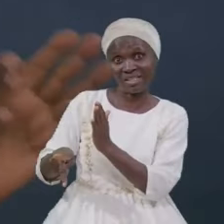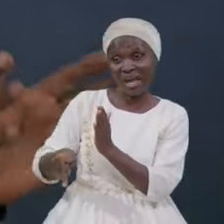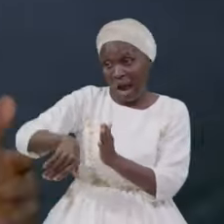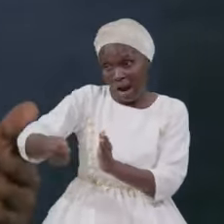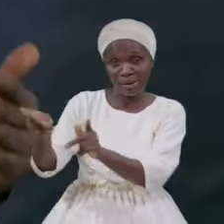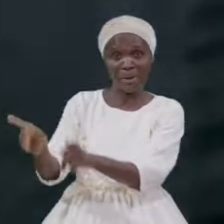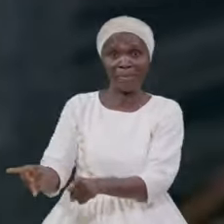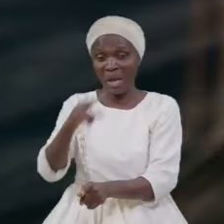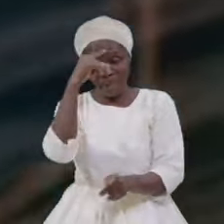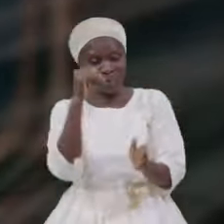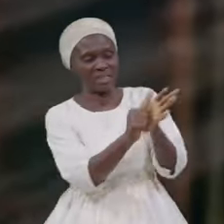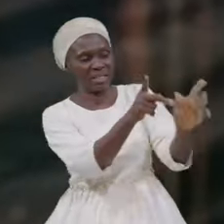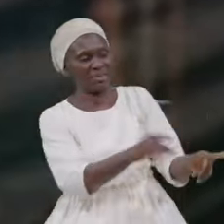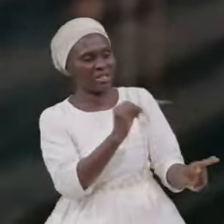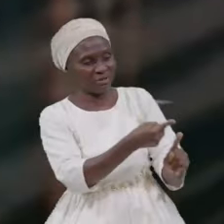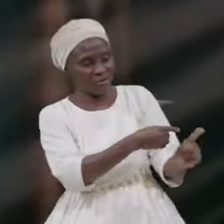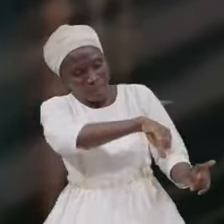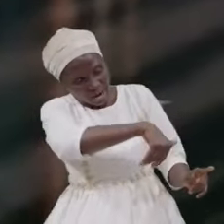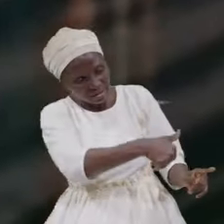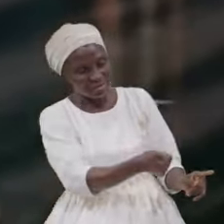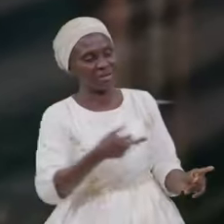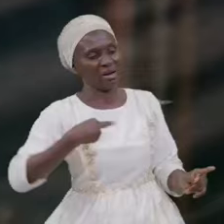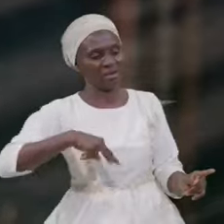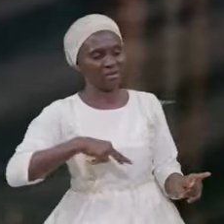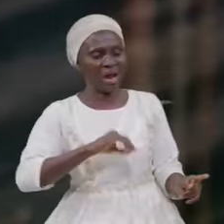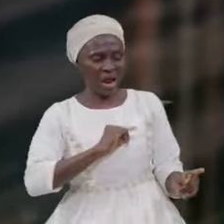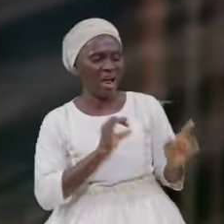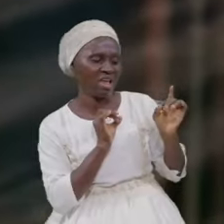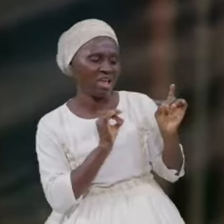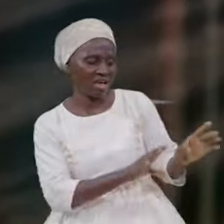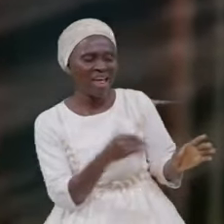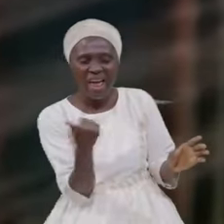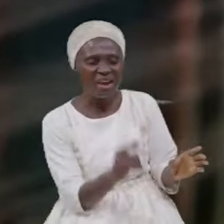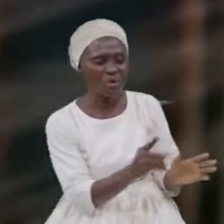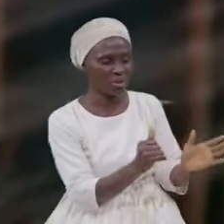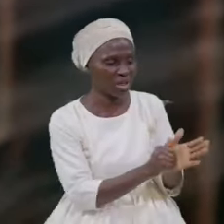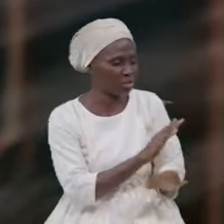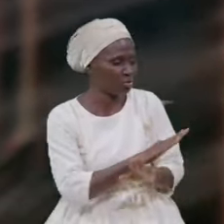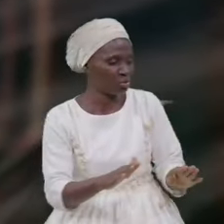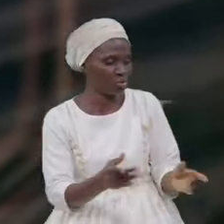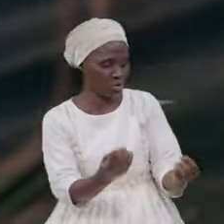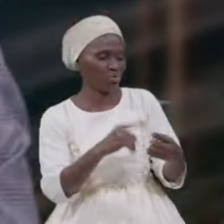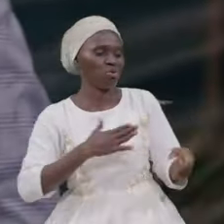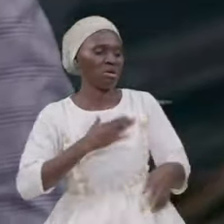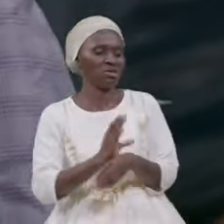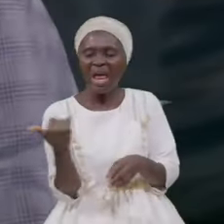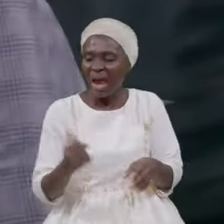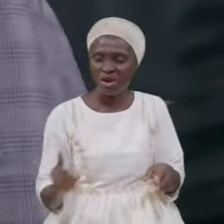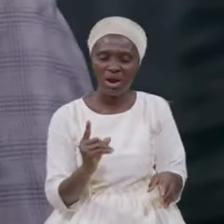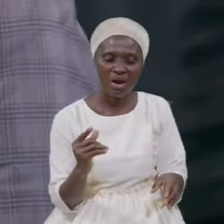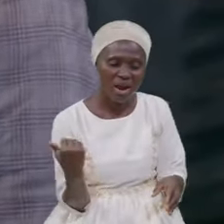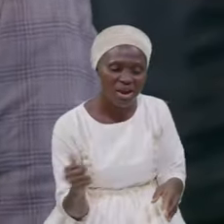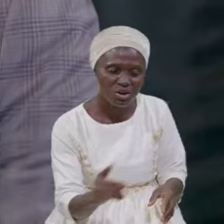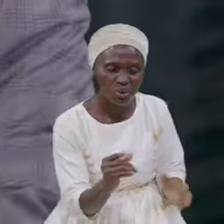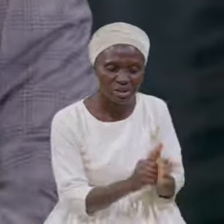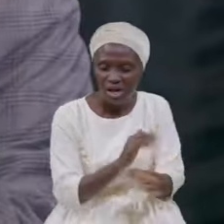il hait tout le monde. Tous ceux qui ne viennent pas dans mon église et qui ne viennent pas à ma religion. Tu